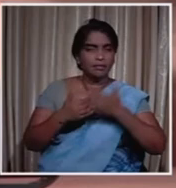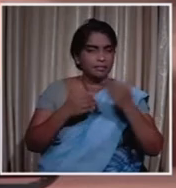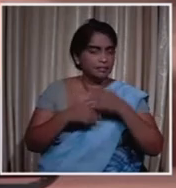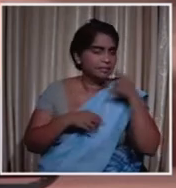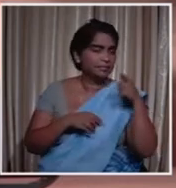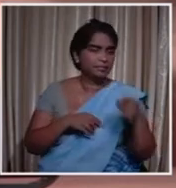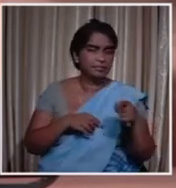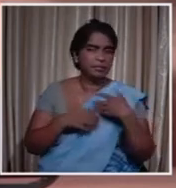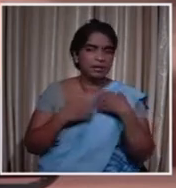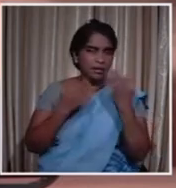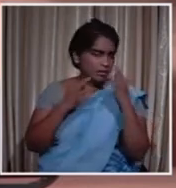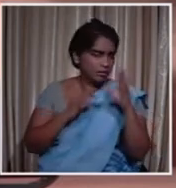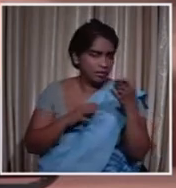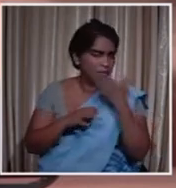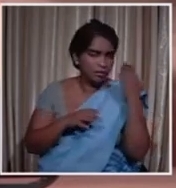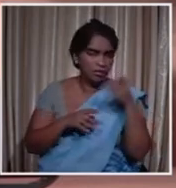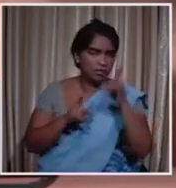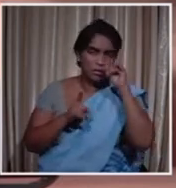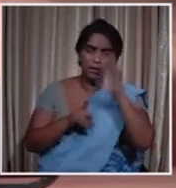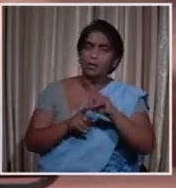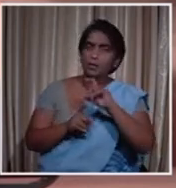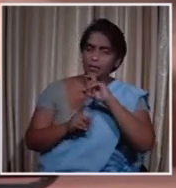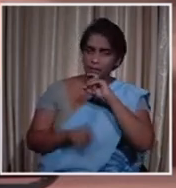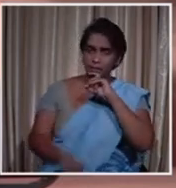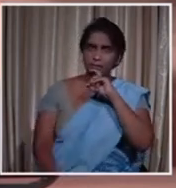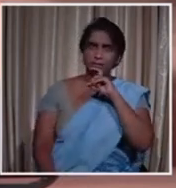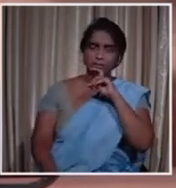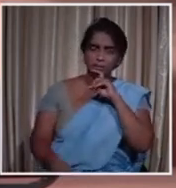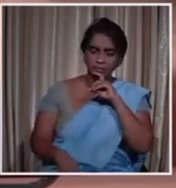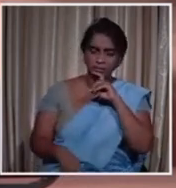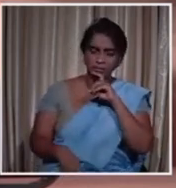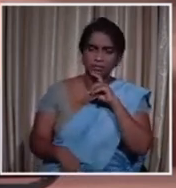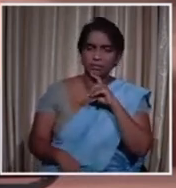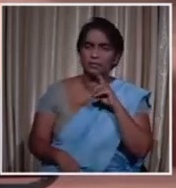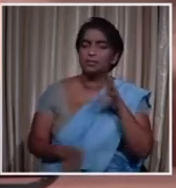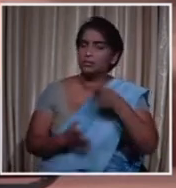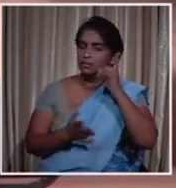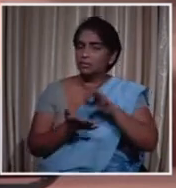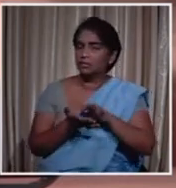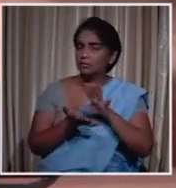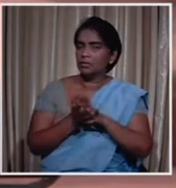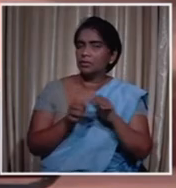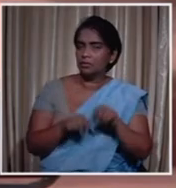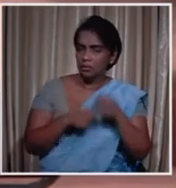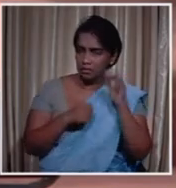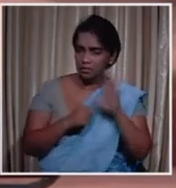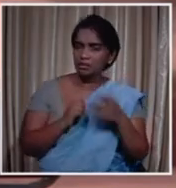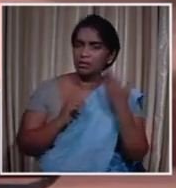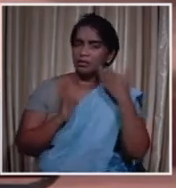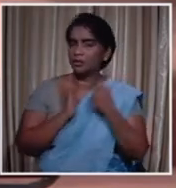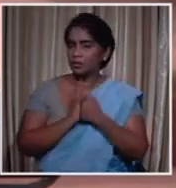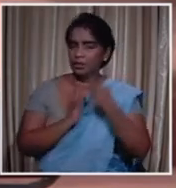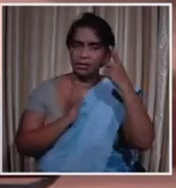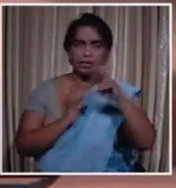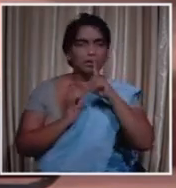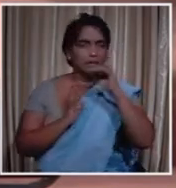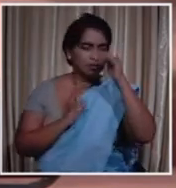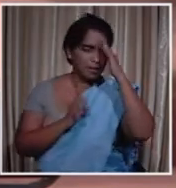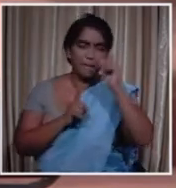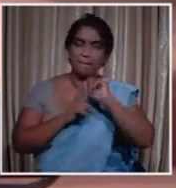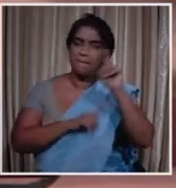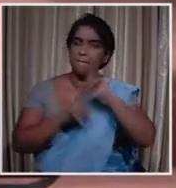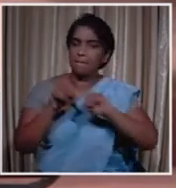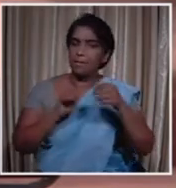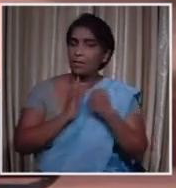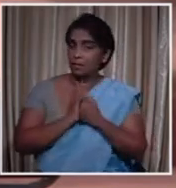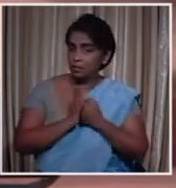இருக்கிறதா? நீதிமன்றத்தினுடைய கருத்துக்கள் செவிசாய்க்கப்பட்டிருக்கிறதா? கௌரவ பிரதி சபாநாயகர்கள், இந்த நாடுக்கு ஒரு பாராளுமன்றம், உயர்ந்த சபை,